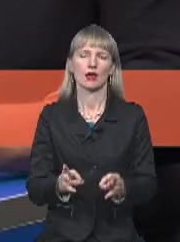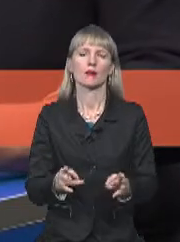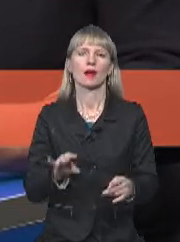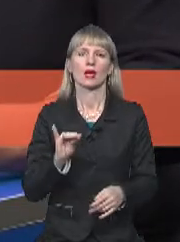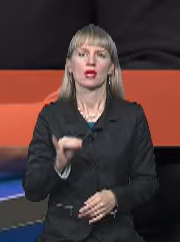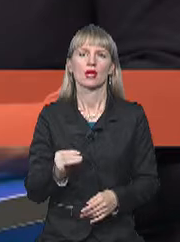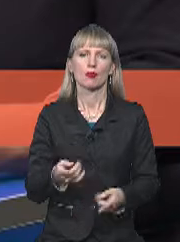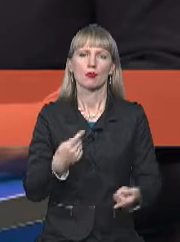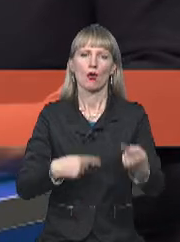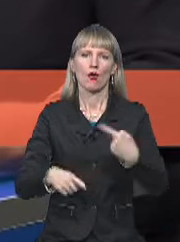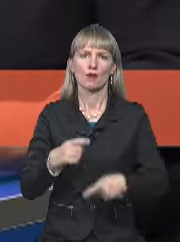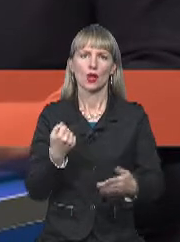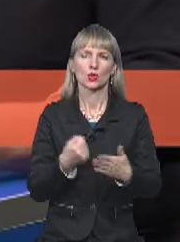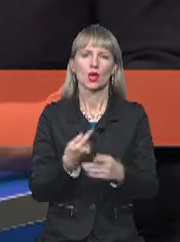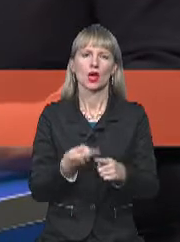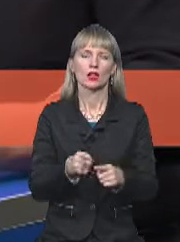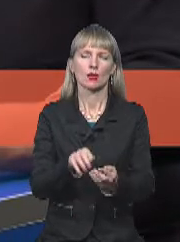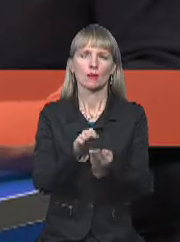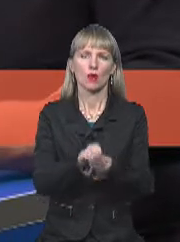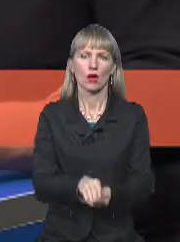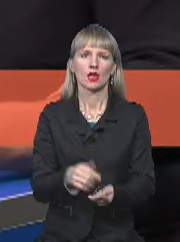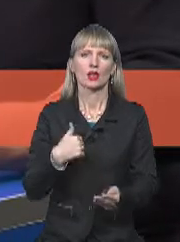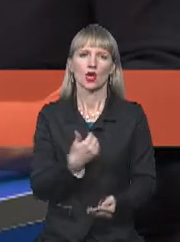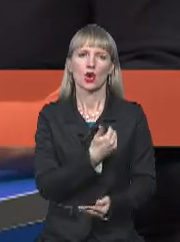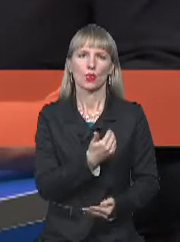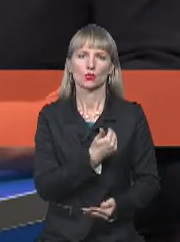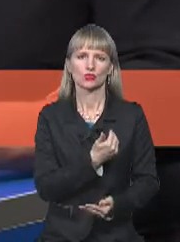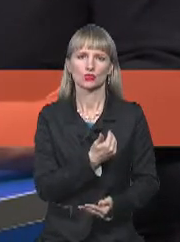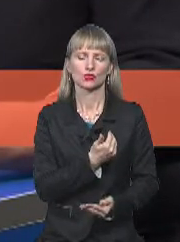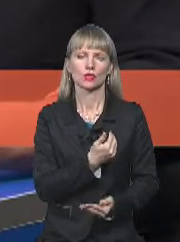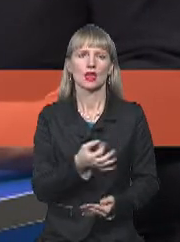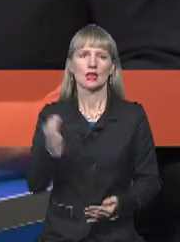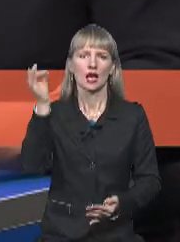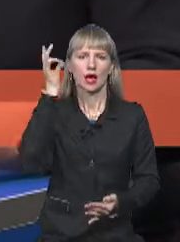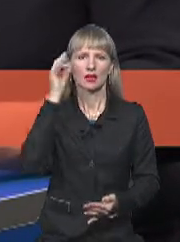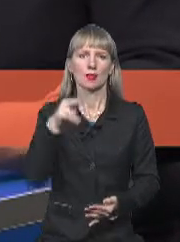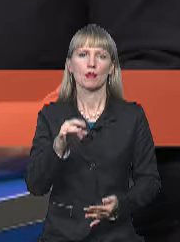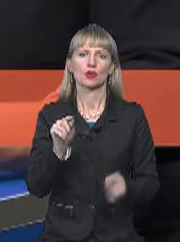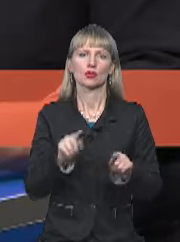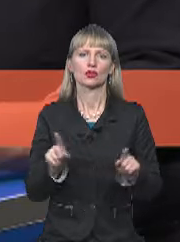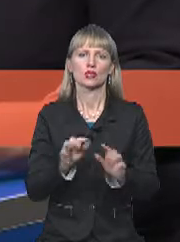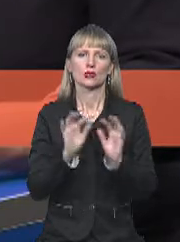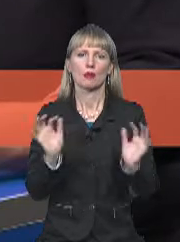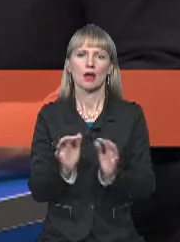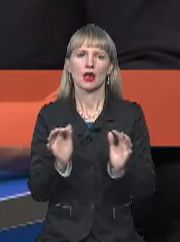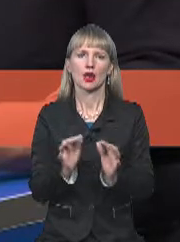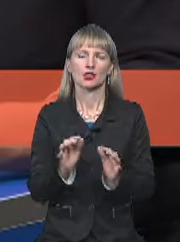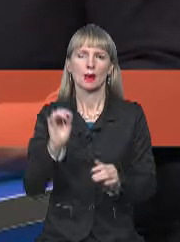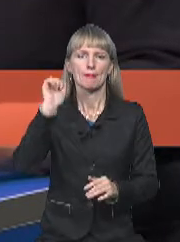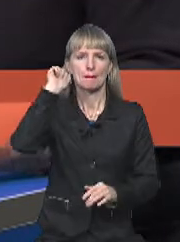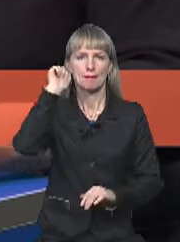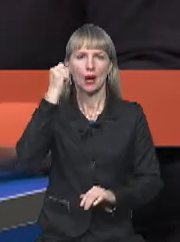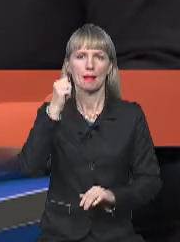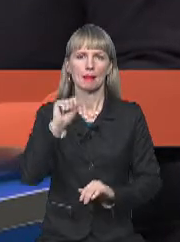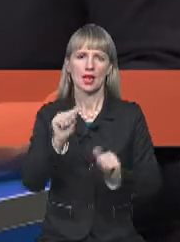до цієї могили, я хочу нагадати про те, що збереження самої пам'ятки